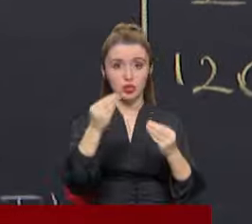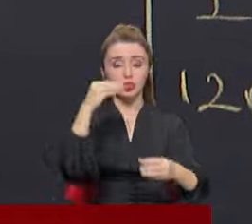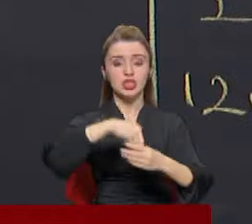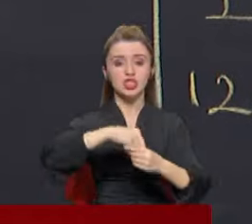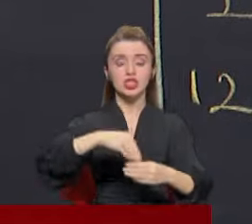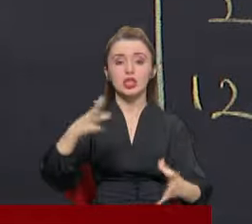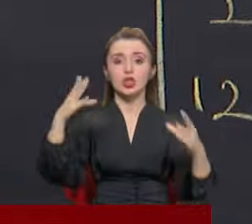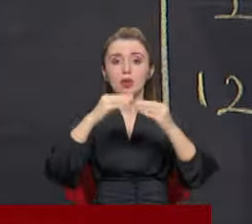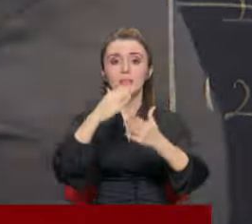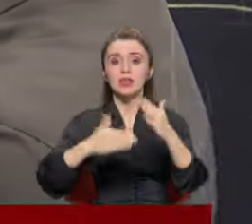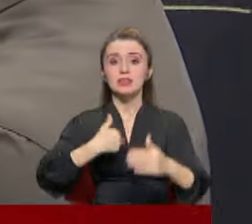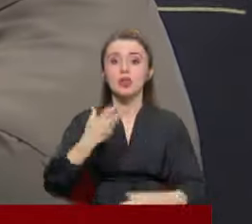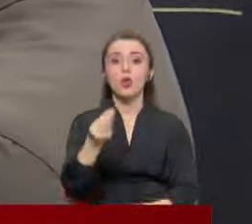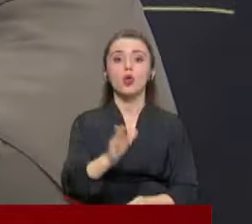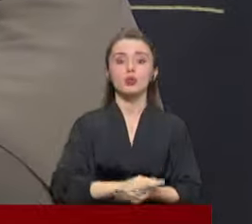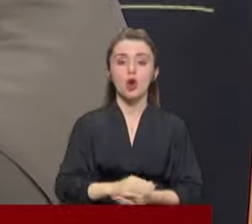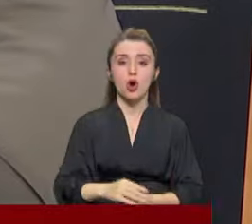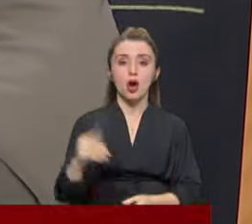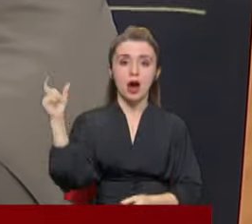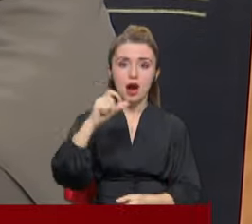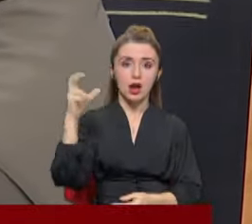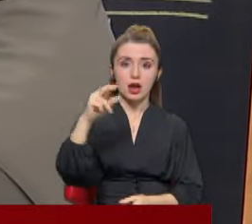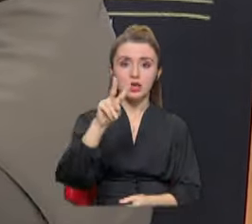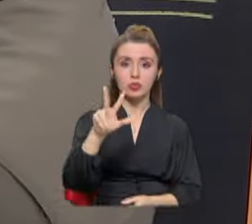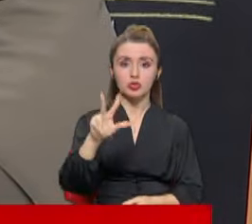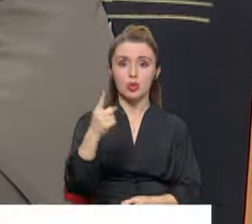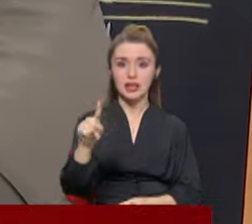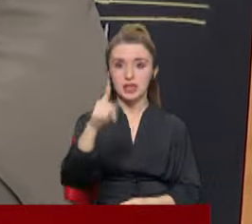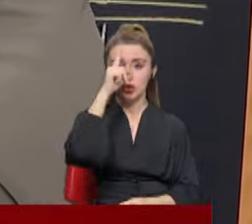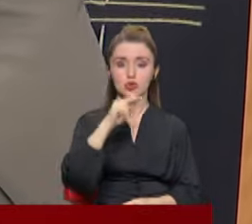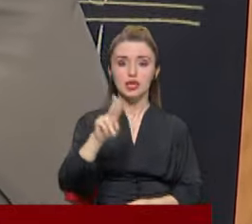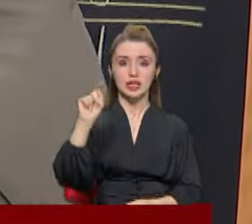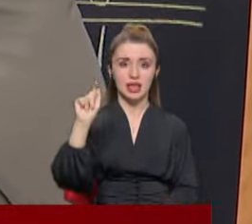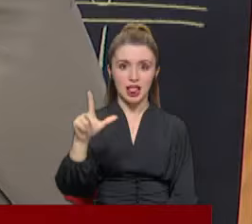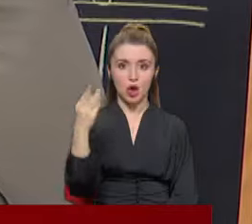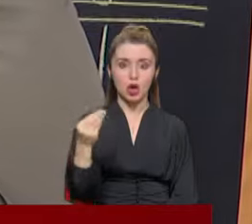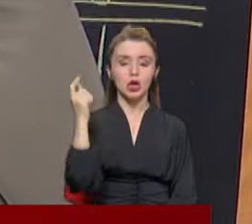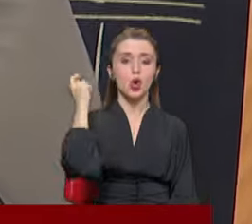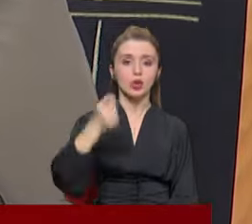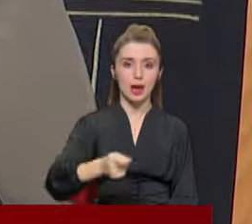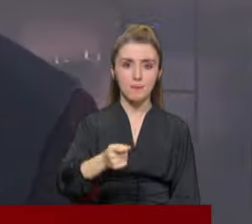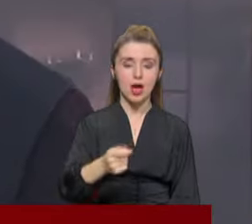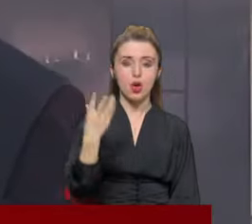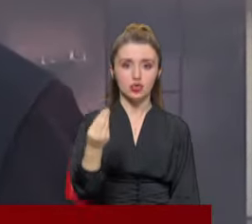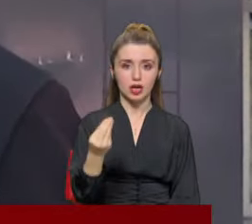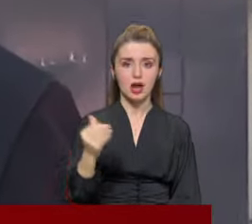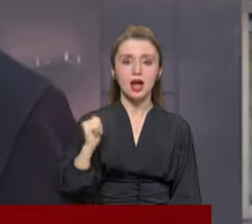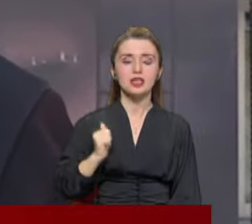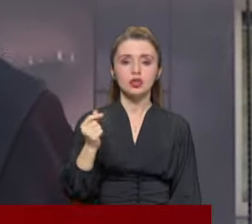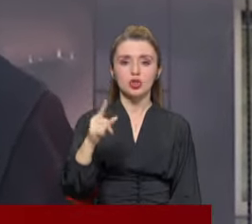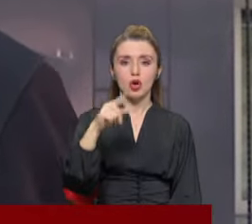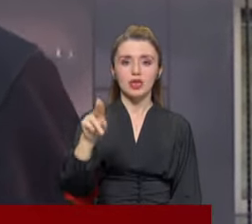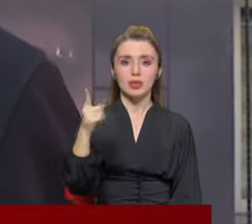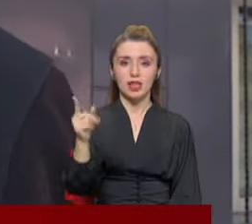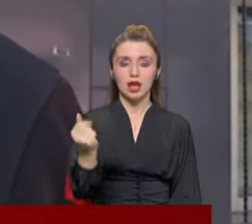yarısı bizden olmuyor. Her ay 23.107 TL olacak şekilde bir ödemeye kavuşacak. Asgari ücretle 17